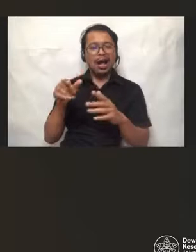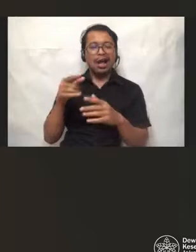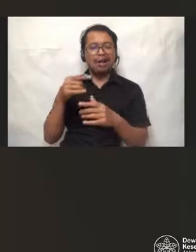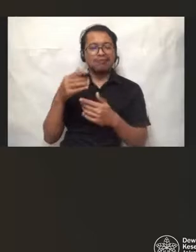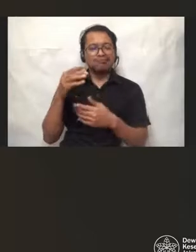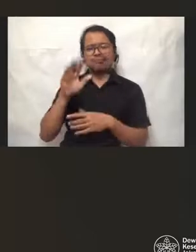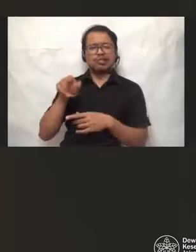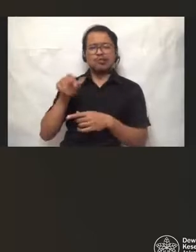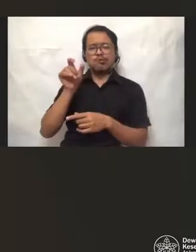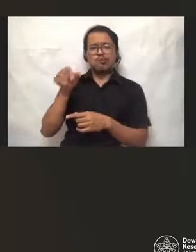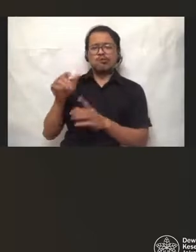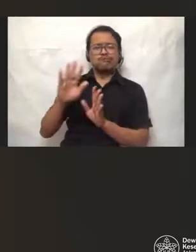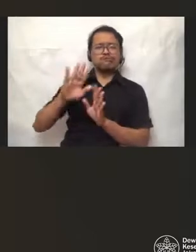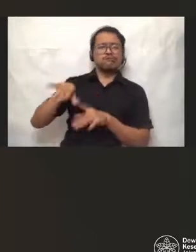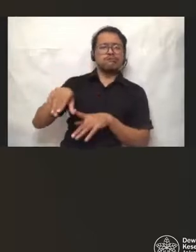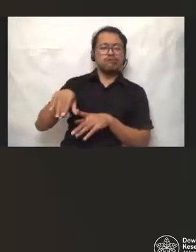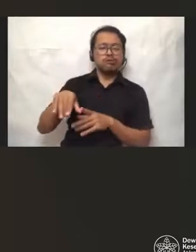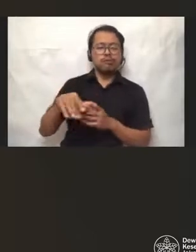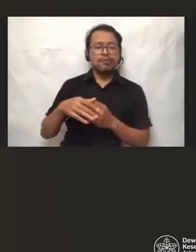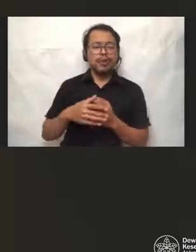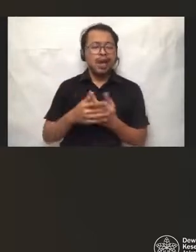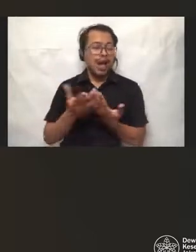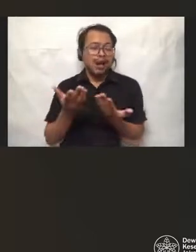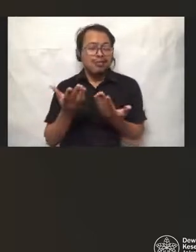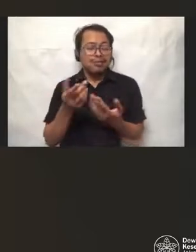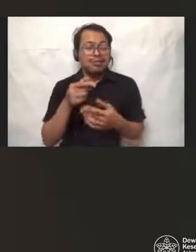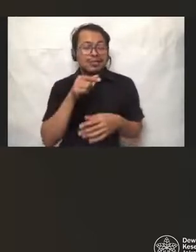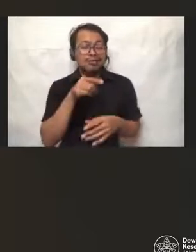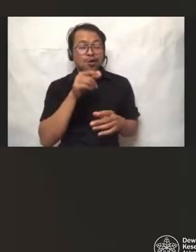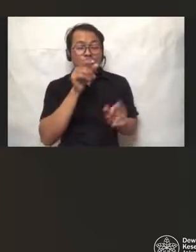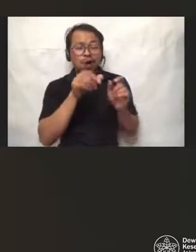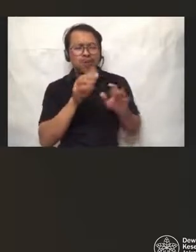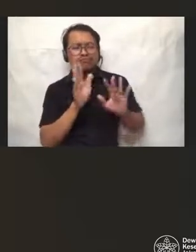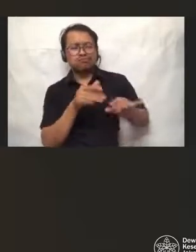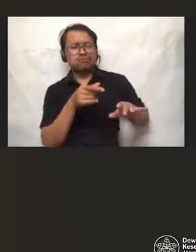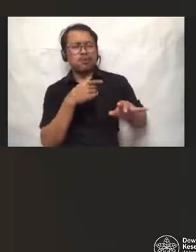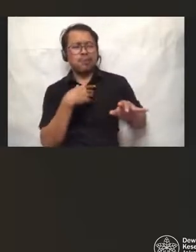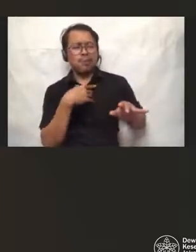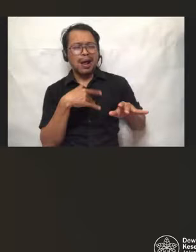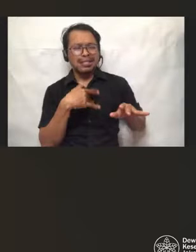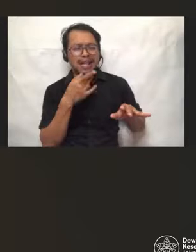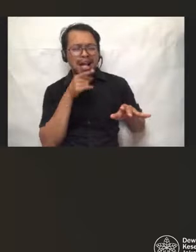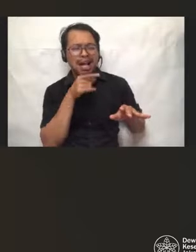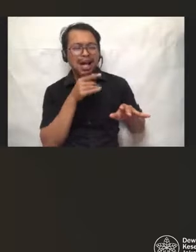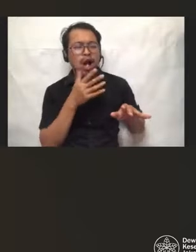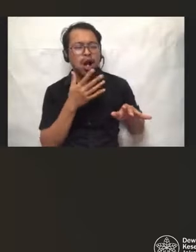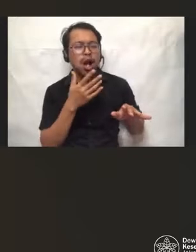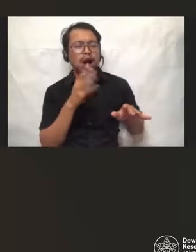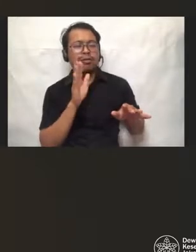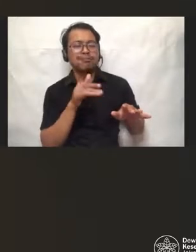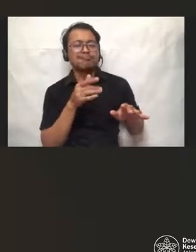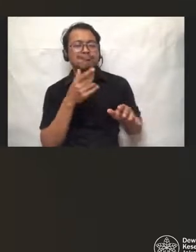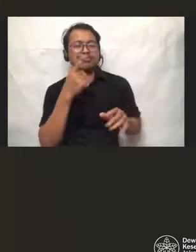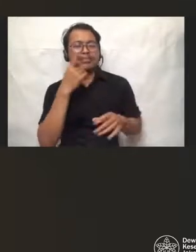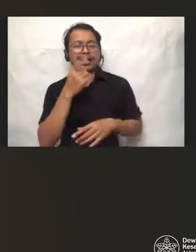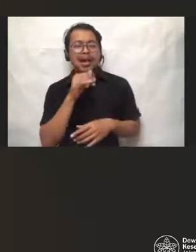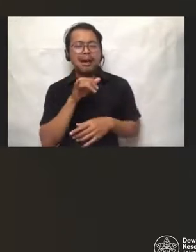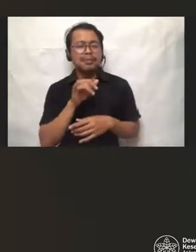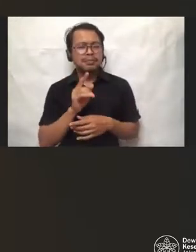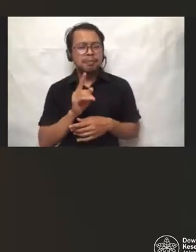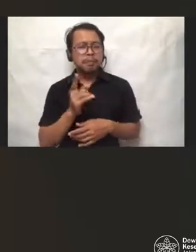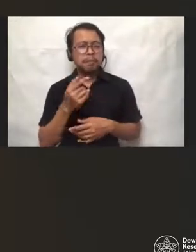Saya tidak heran dengan perubahan sikap mereka. Karena sebagai ahli peneliti utama perempuan pertama di Kementerian